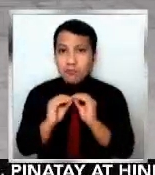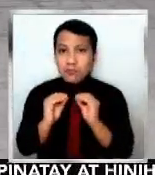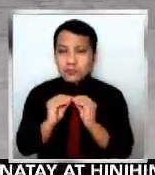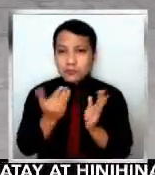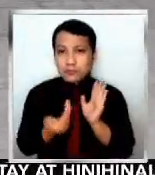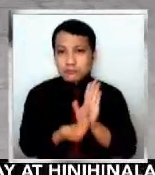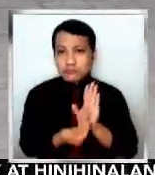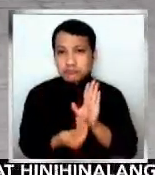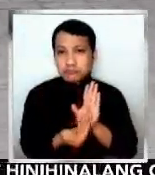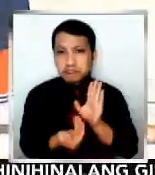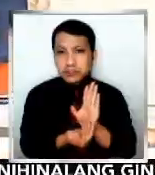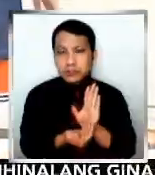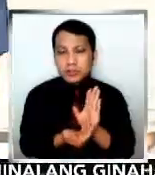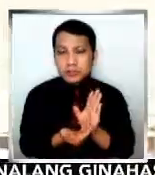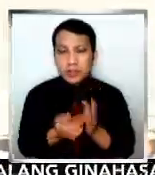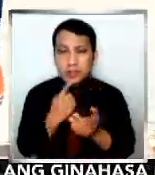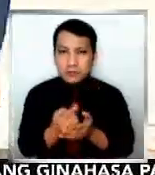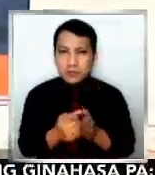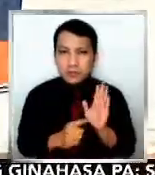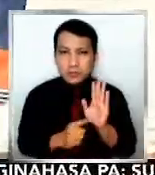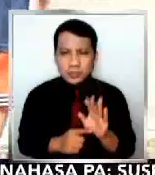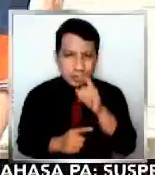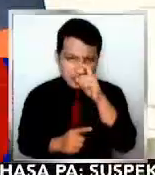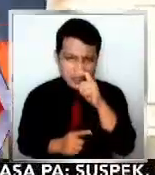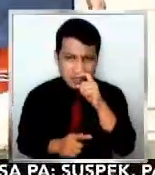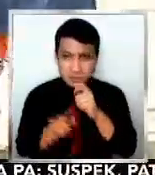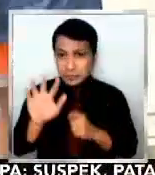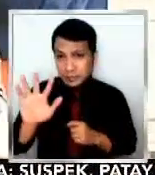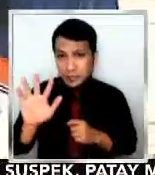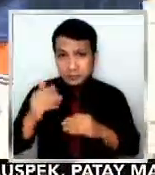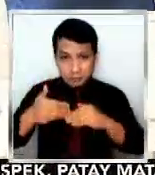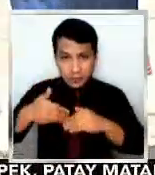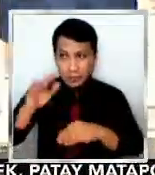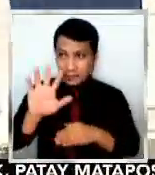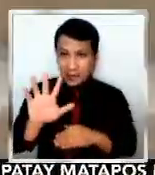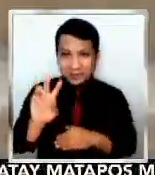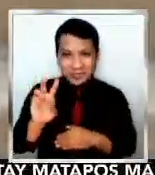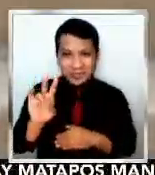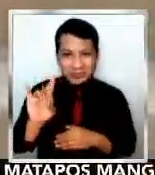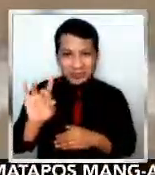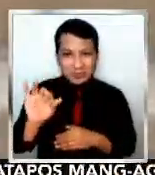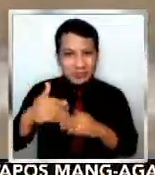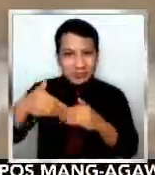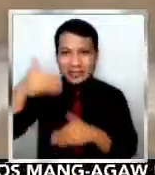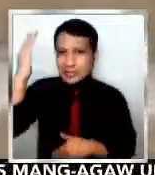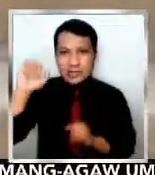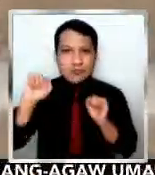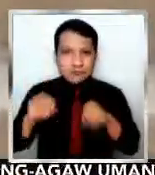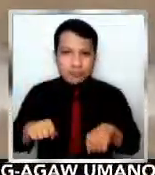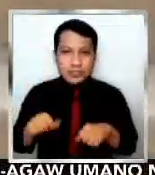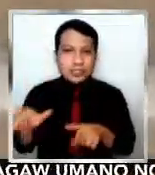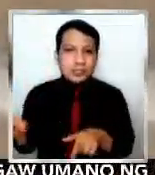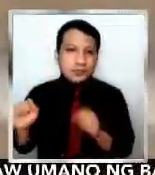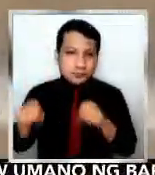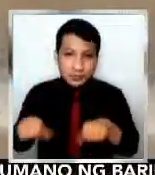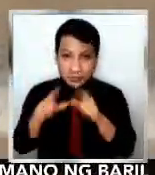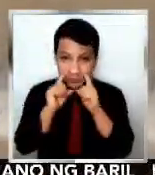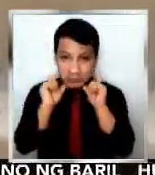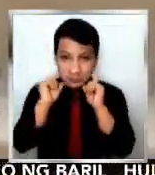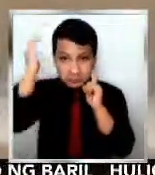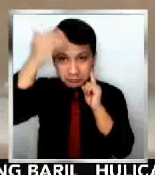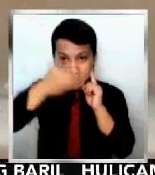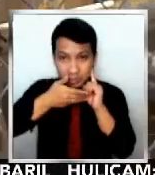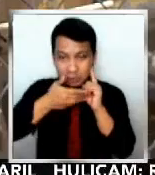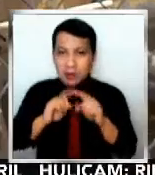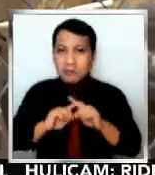already. Edad 5 pataas ang pinayagan dahil sila raw ang may kakayahang magsuot ng face mask at face shield. Pero nilinaw